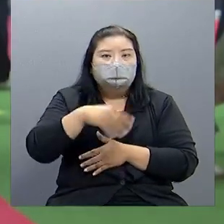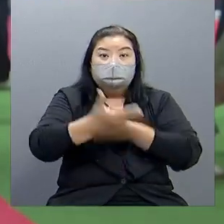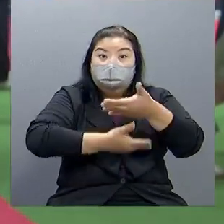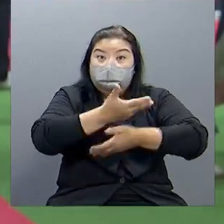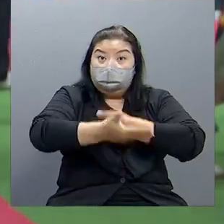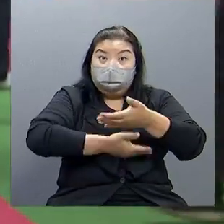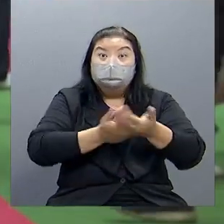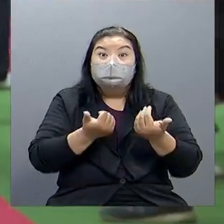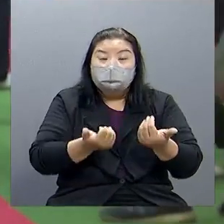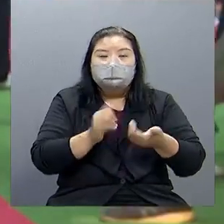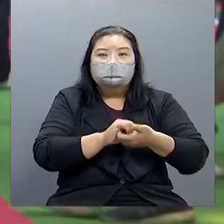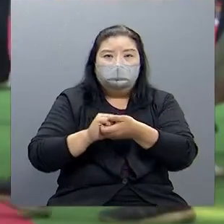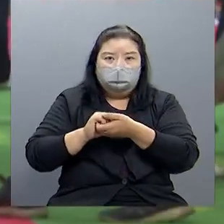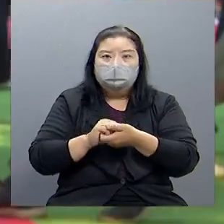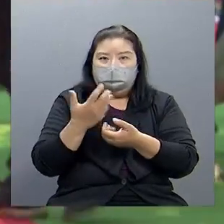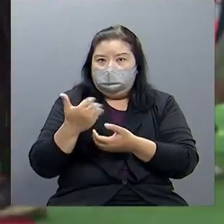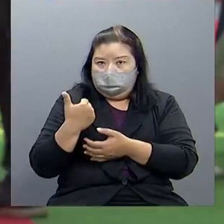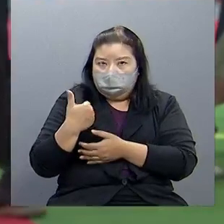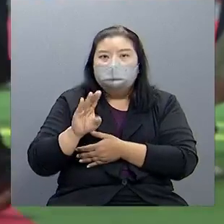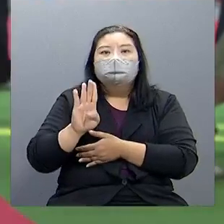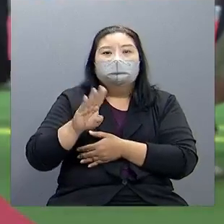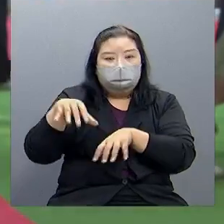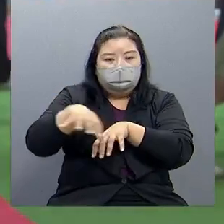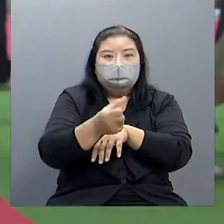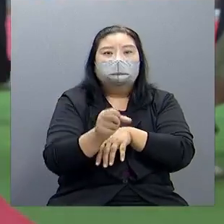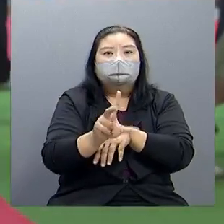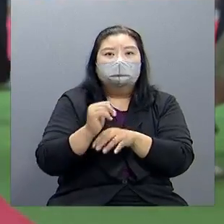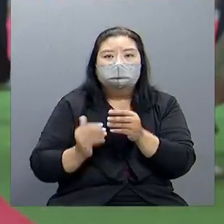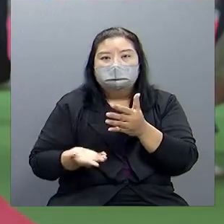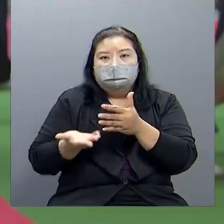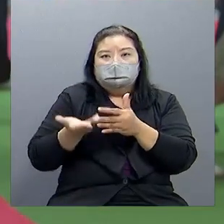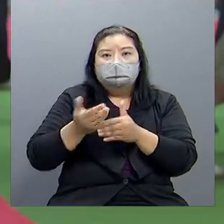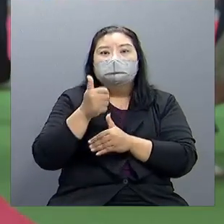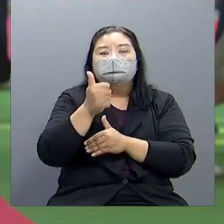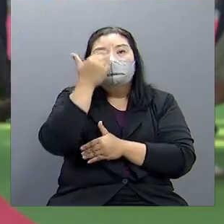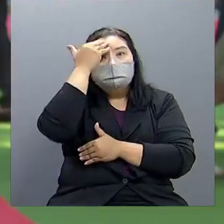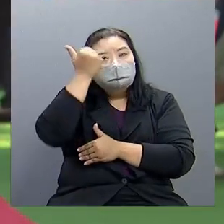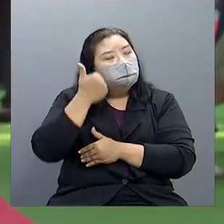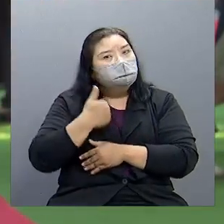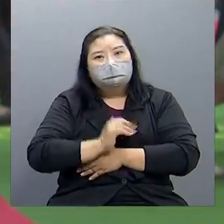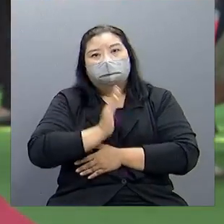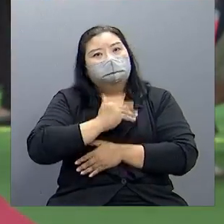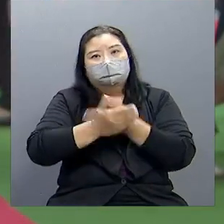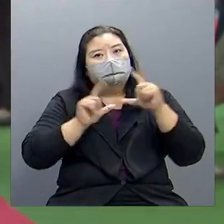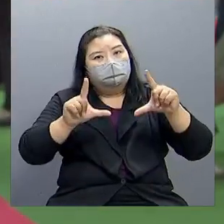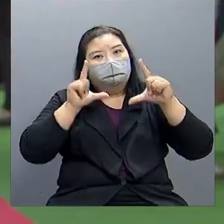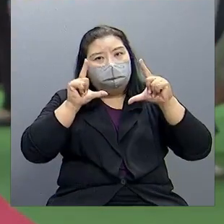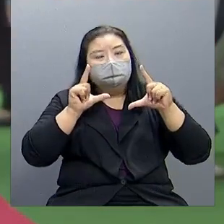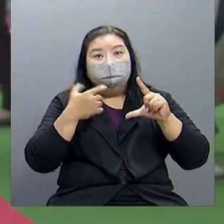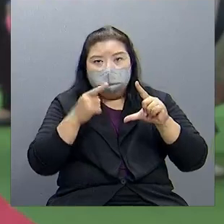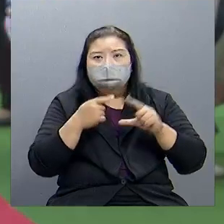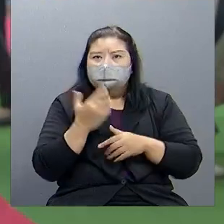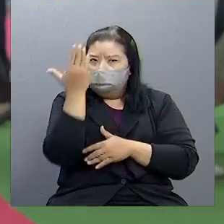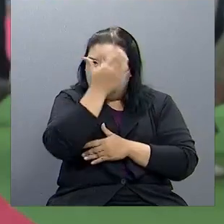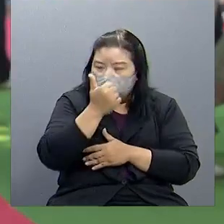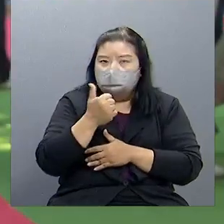ร่วมมือกับ13พันธมิตรนะคะในการที่จะยกระดับร้านโชห่วยให้เป็นสมาร์ทโชห่วยค่ะทั้งเรื่องของการปรับภาพลักษณ์การใช้เทคโนโลยี